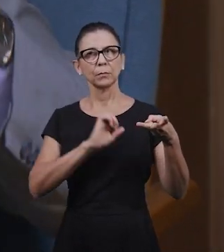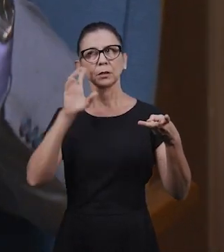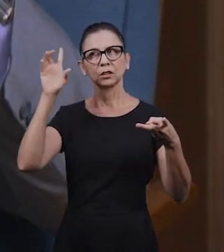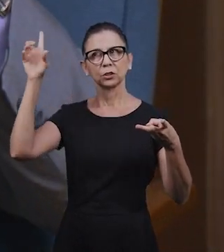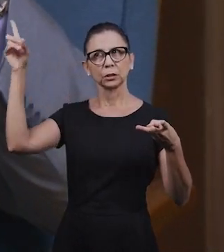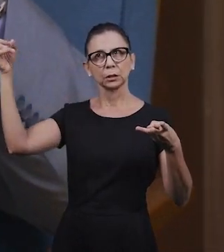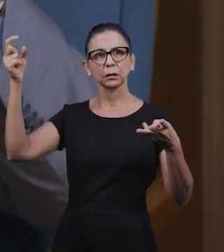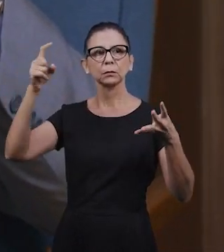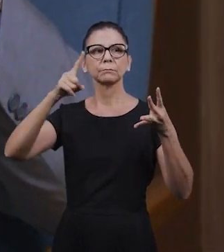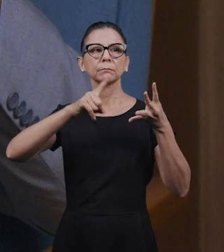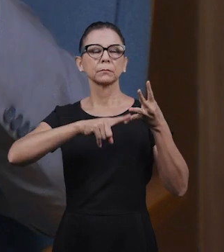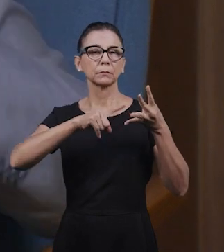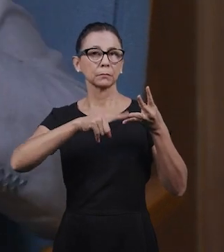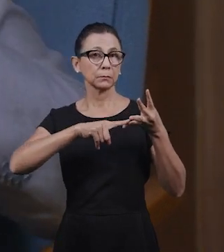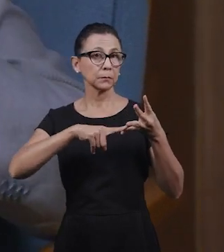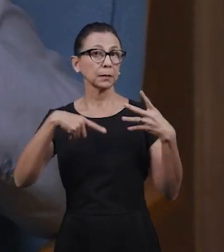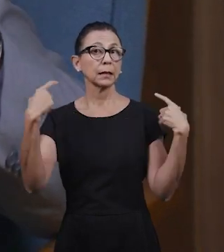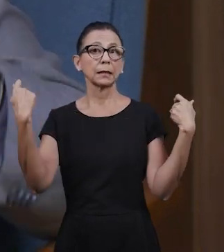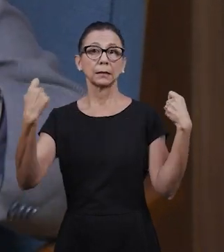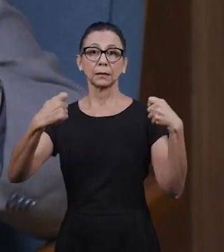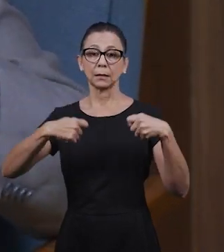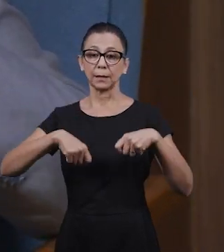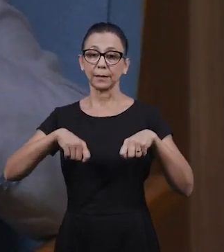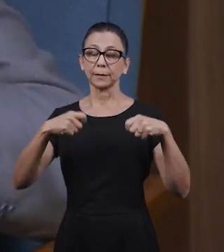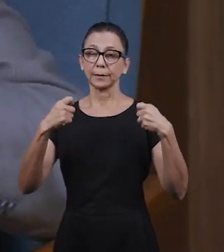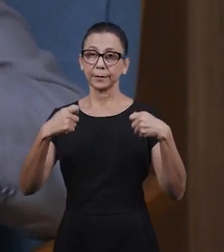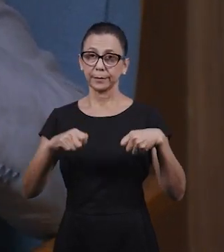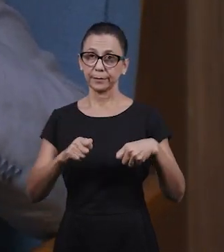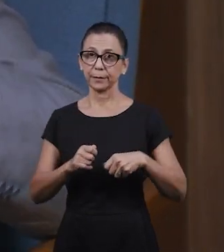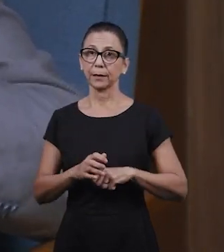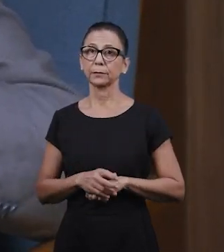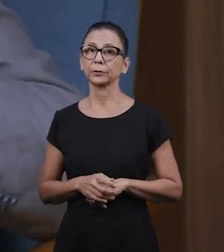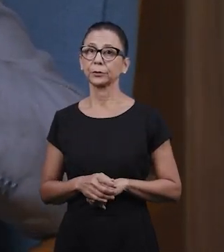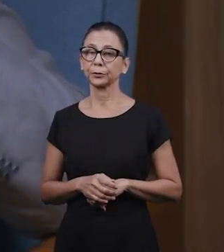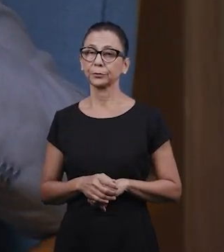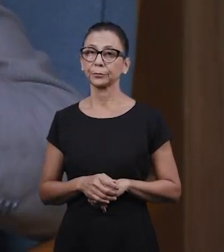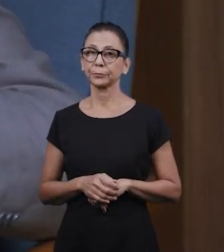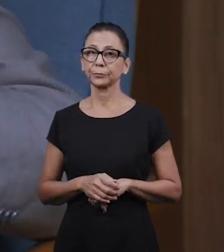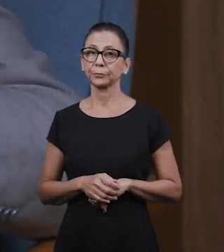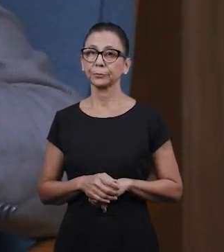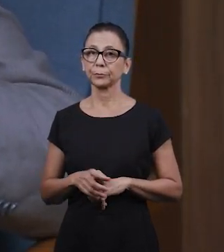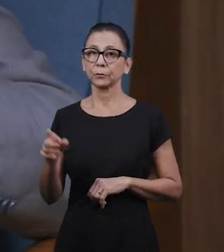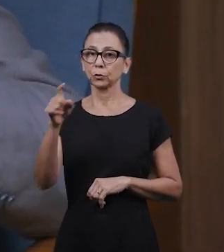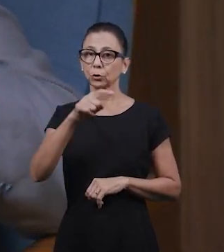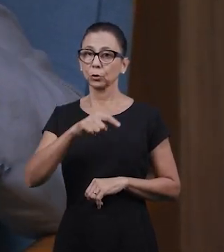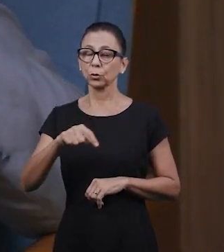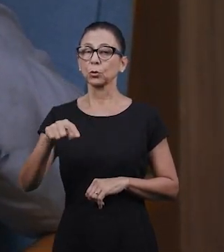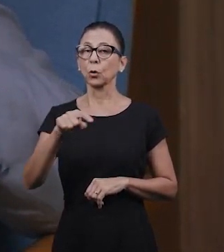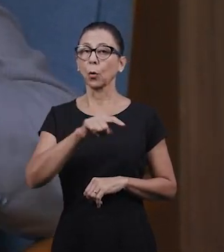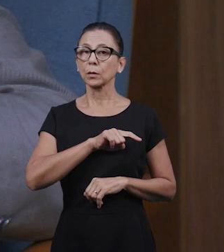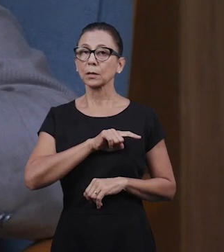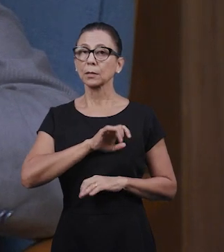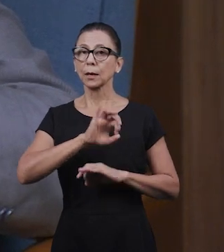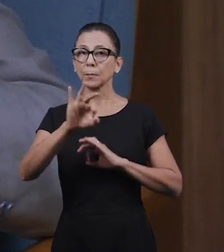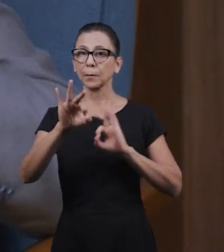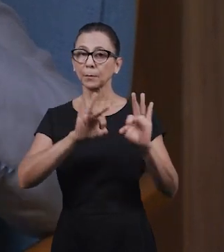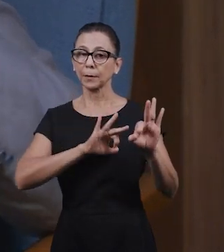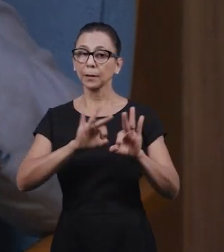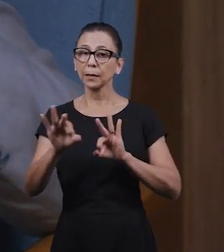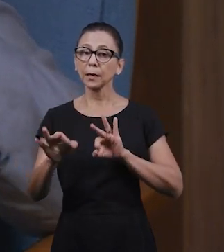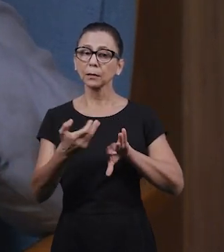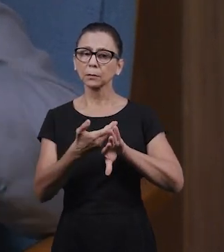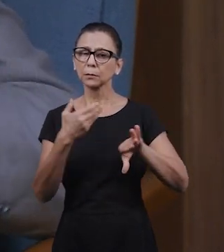de l'amour de Dieu. Nous avons parlé sur le besoin de l'homme à être prêt. Jésus vient, cela